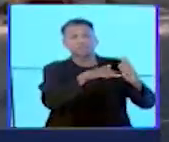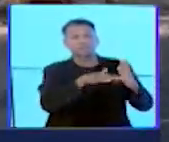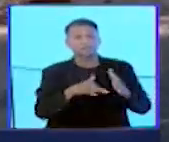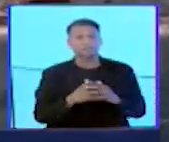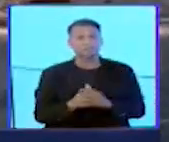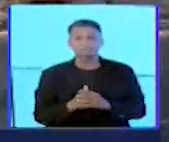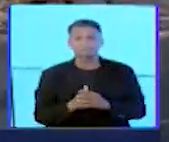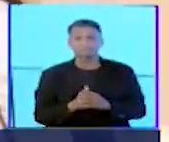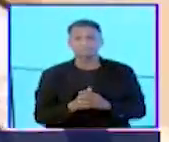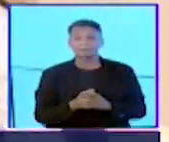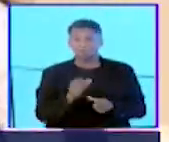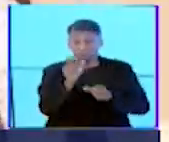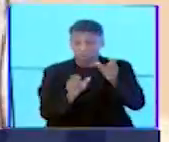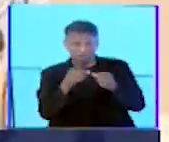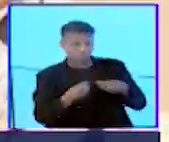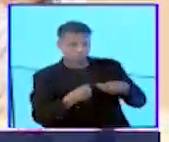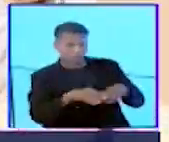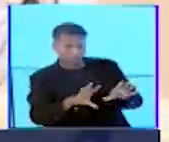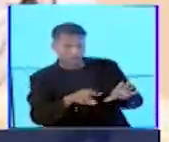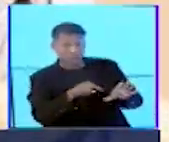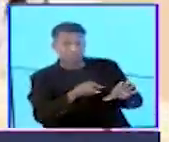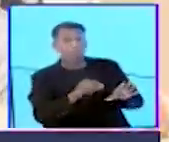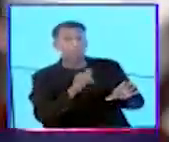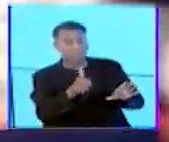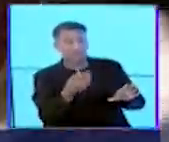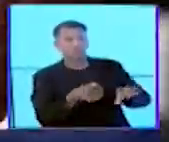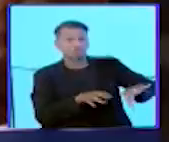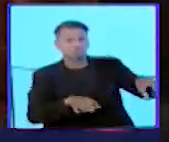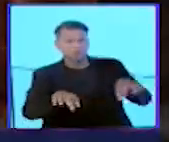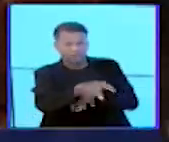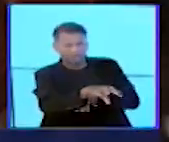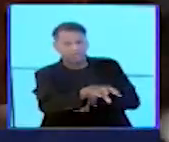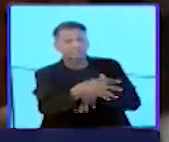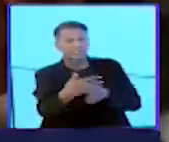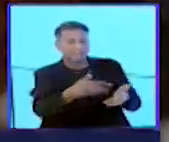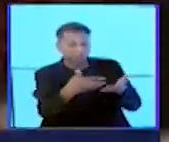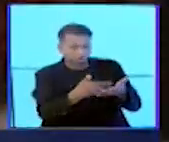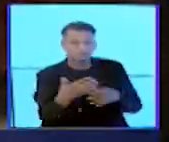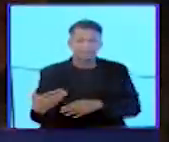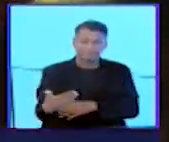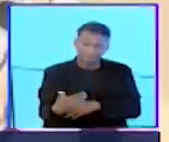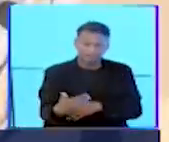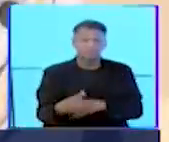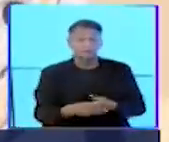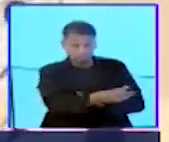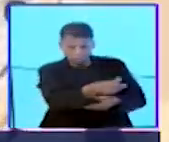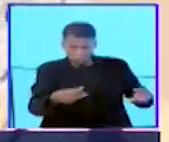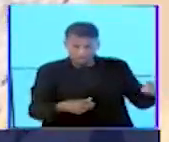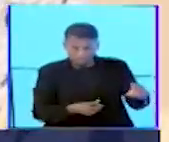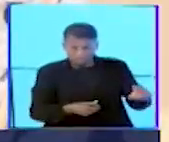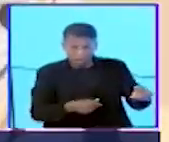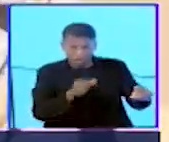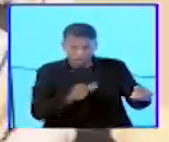Penjual bisa menukarkan ikan dengan ubi-ubian, sayur, dan jagung. Bahkan barter bisa juga terjadi antara pengrajin anyaman dengan